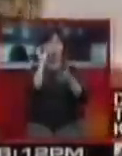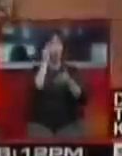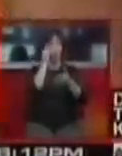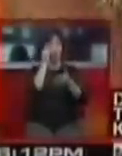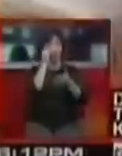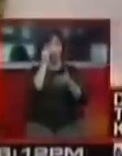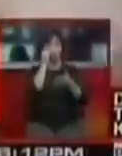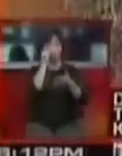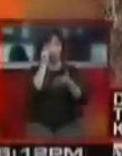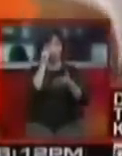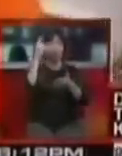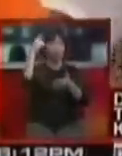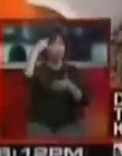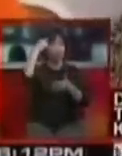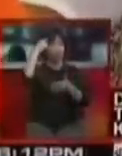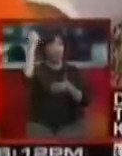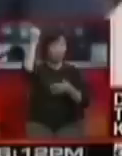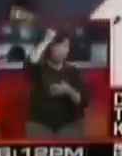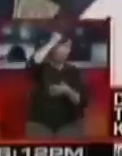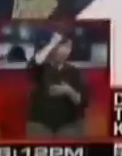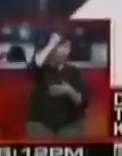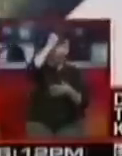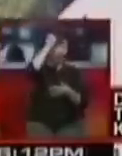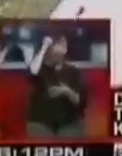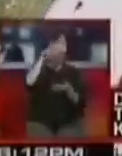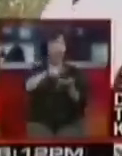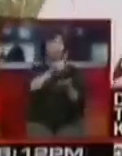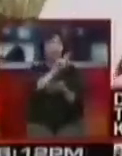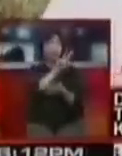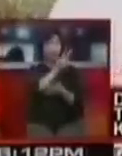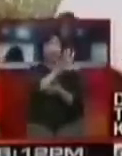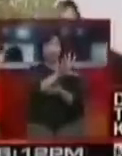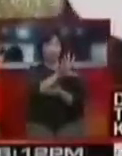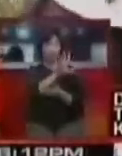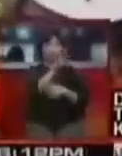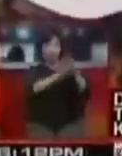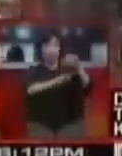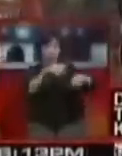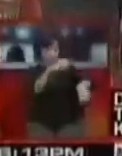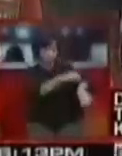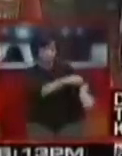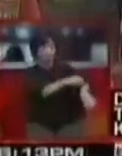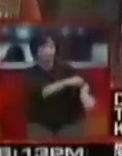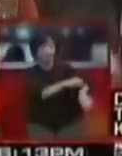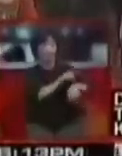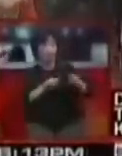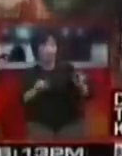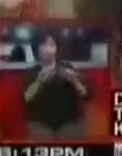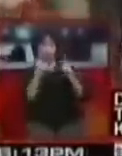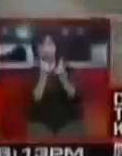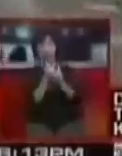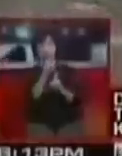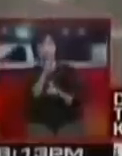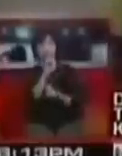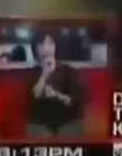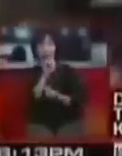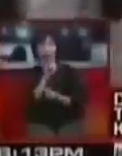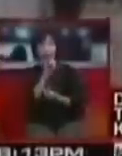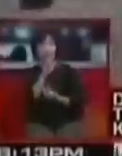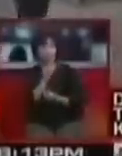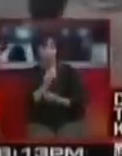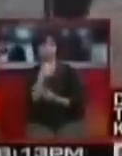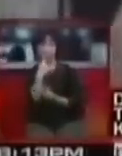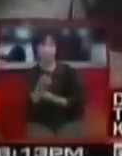na ito. Kaliwang tuhod naman ang tinamaan sa TV5 cameraman na si John Alatid. Pero gayet ng grupong bayan, di